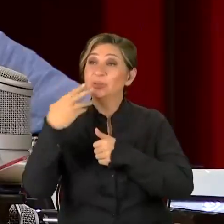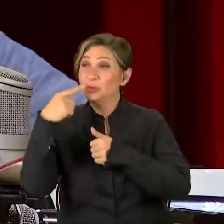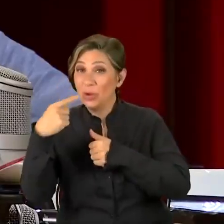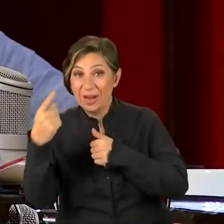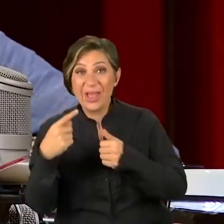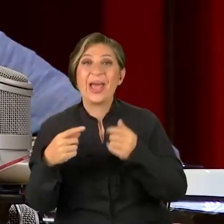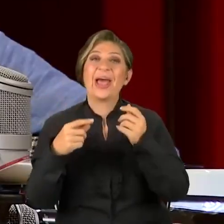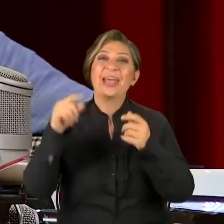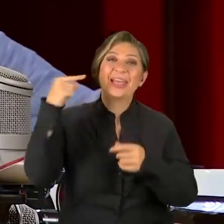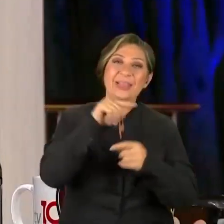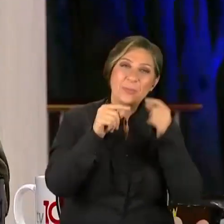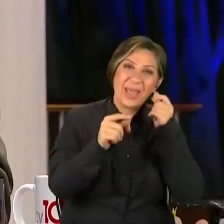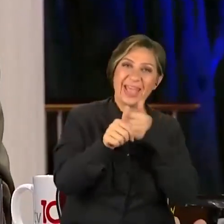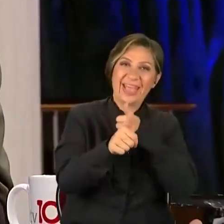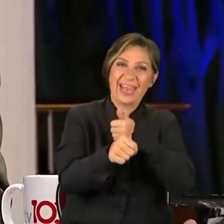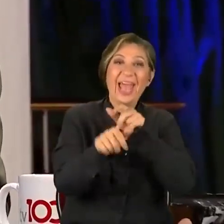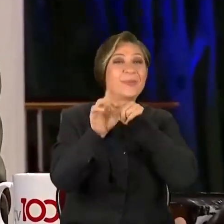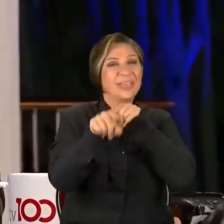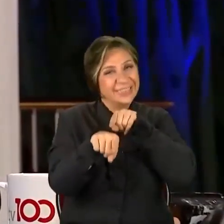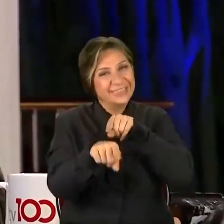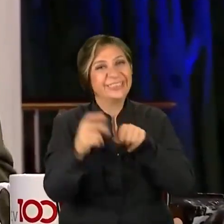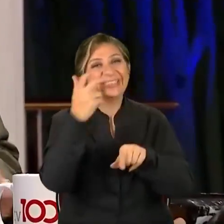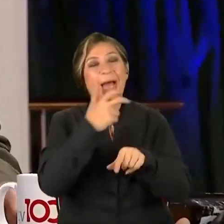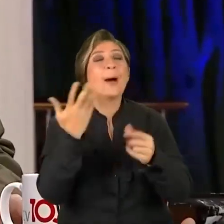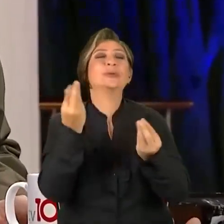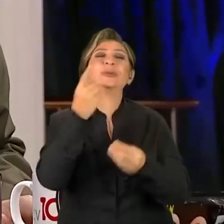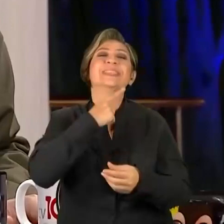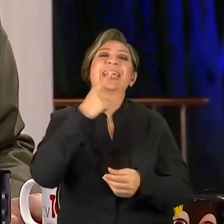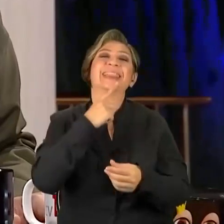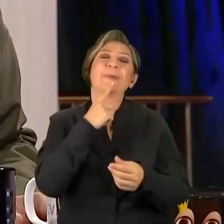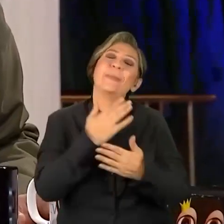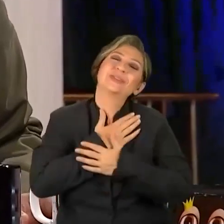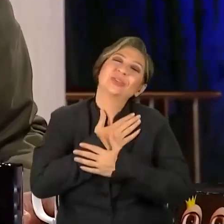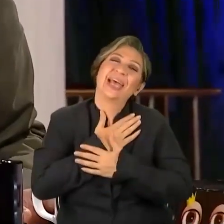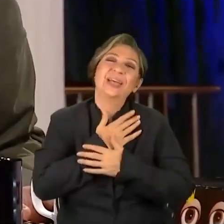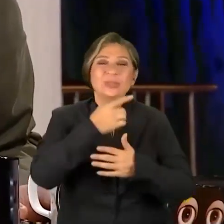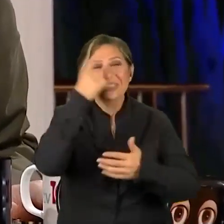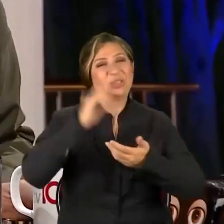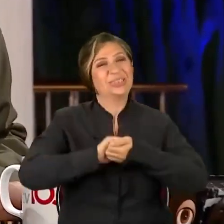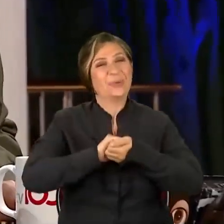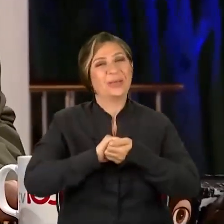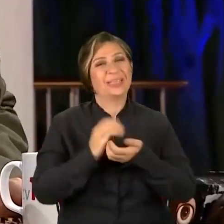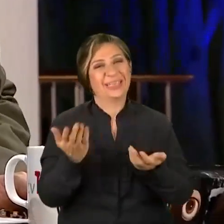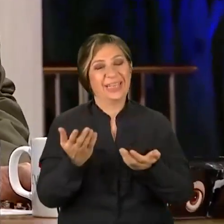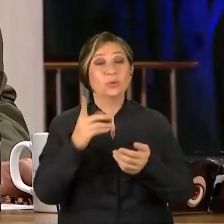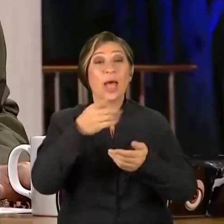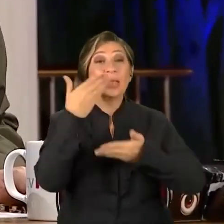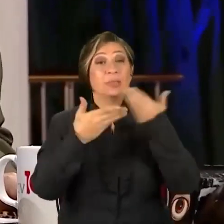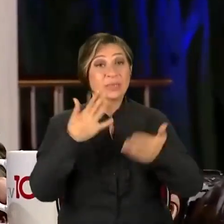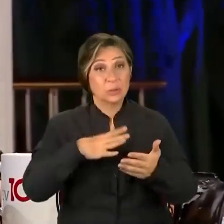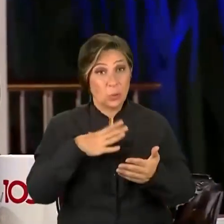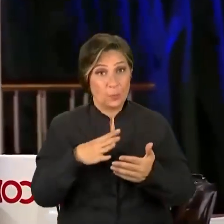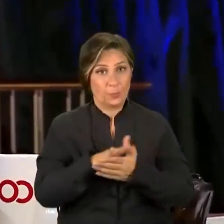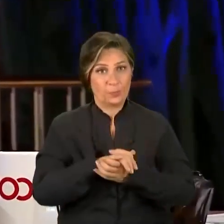seyirci söylüyor arkadan binalibey söyle ama çok şekerli bence yani orada bir Büyük sehpa doğrusunu anlatmak